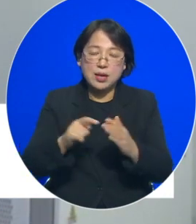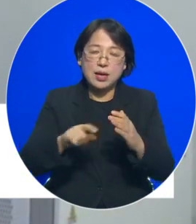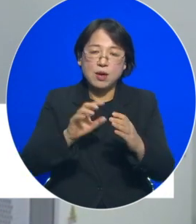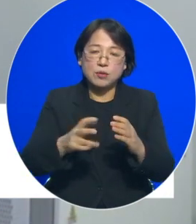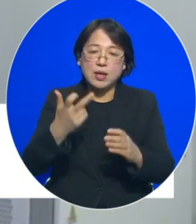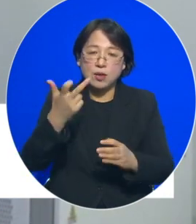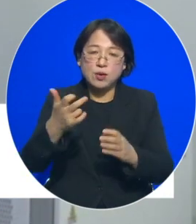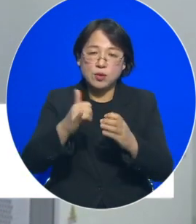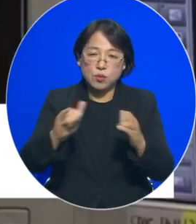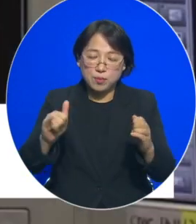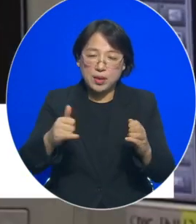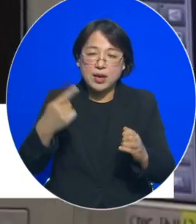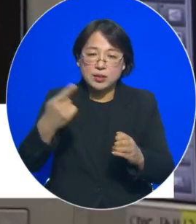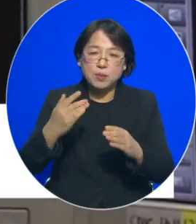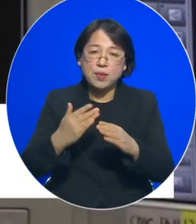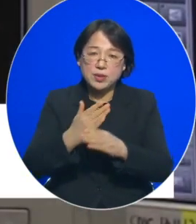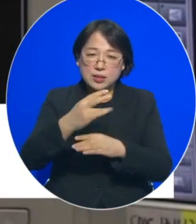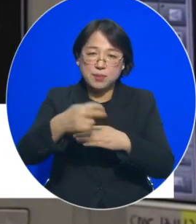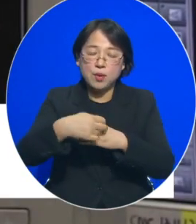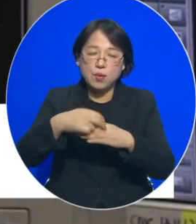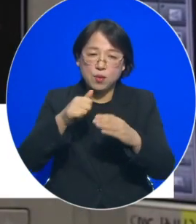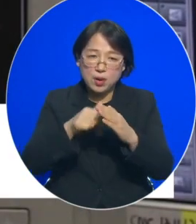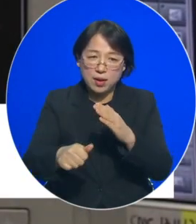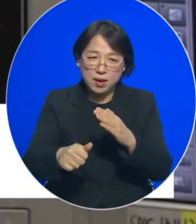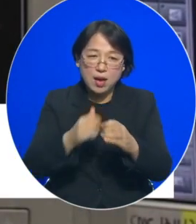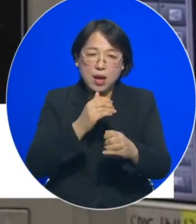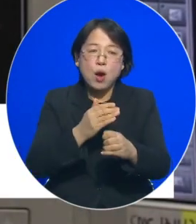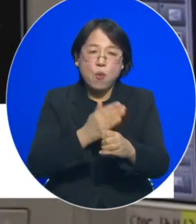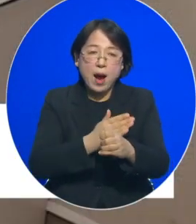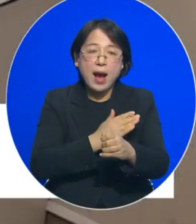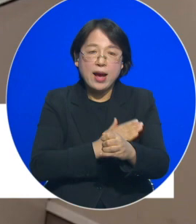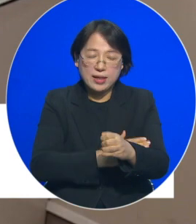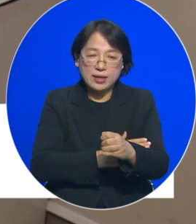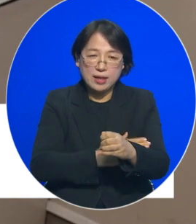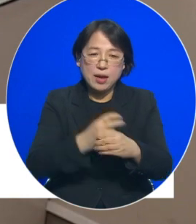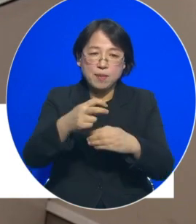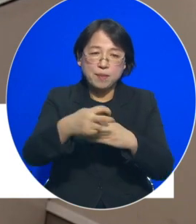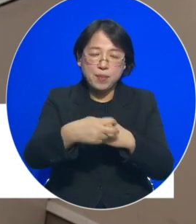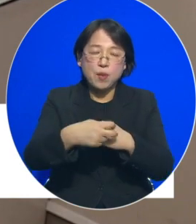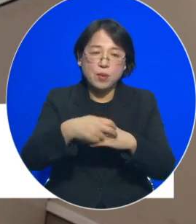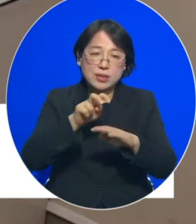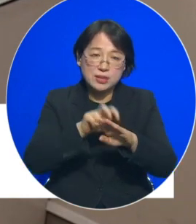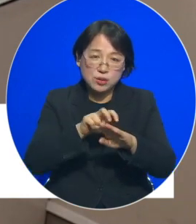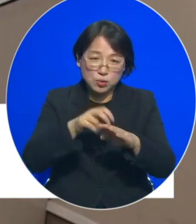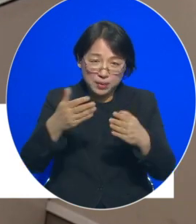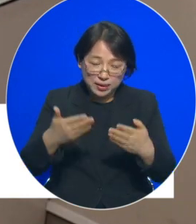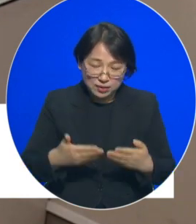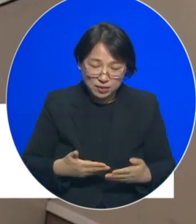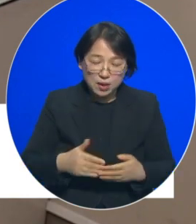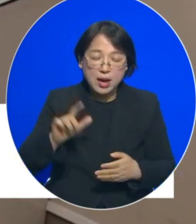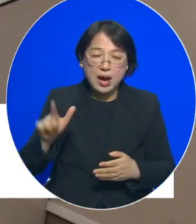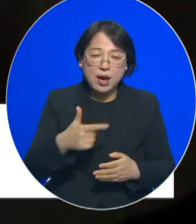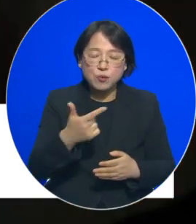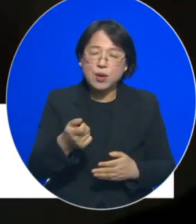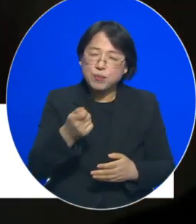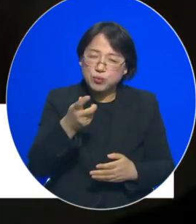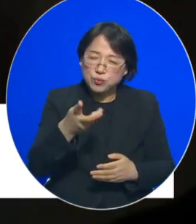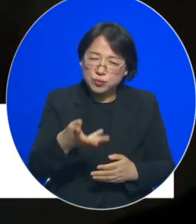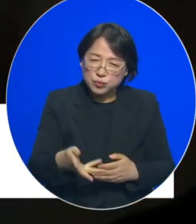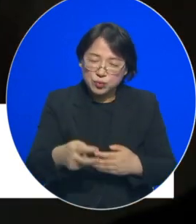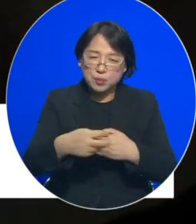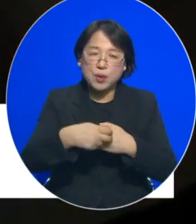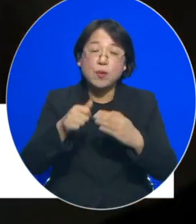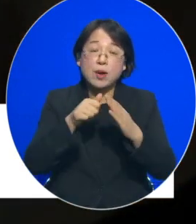의료기관을 찾았습니다. 이처럼 과잉 의료를 가능하게 한 건 하루에 몇 번씩 병원을 찾아도 건강보험 적용을 받을 수